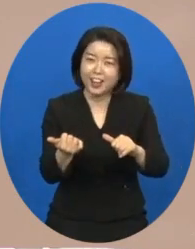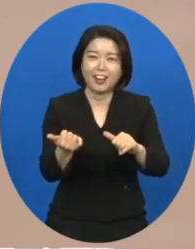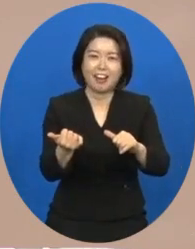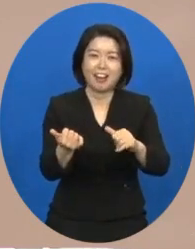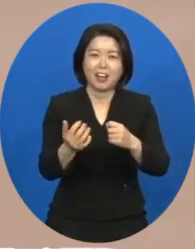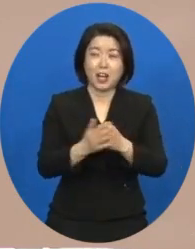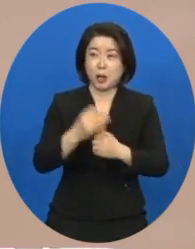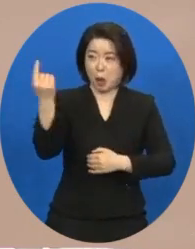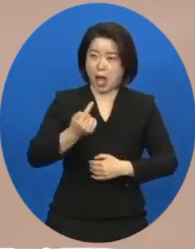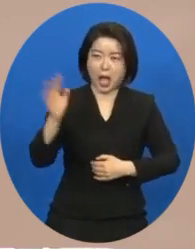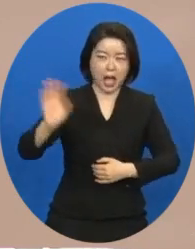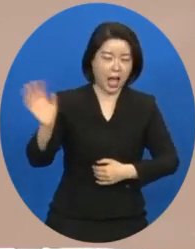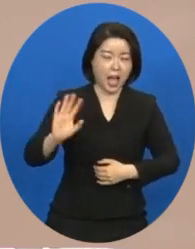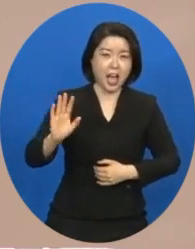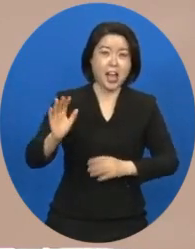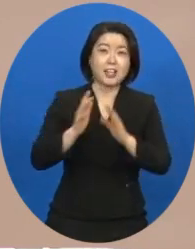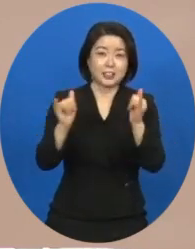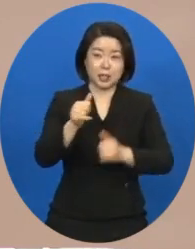안 온 사람이 있다고.